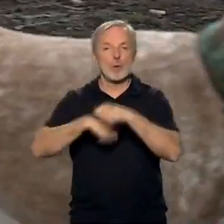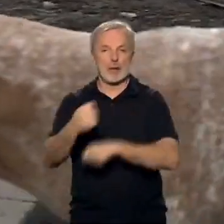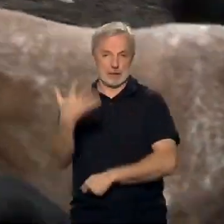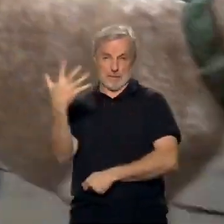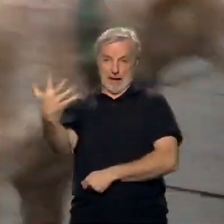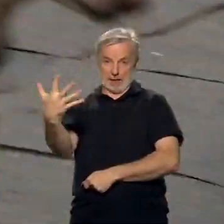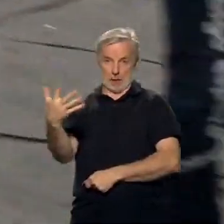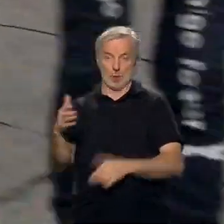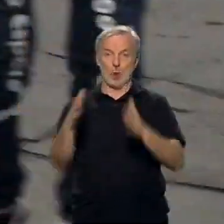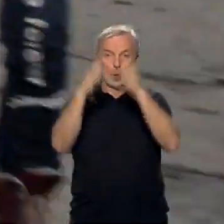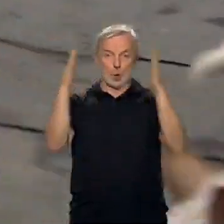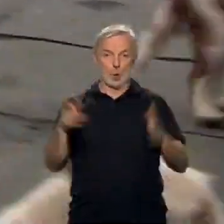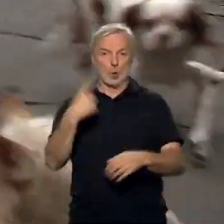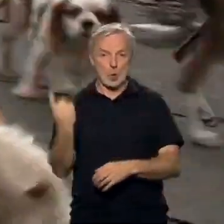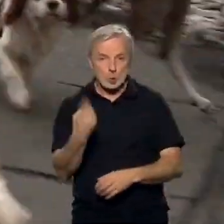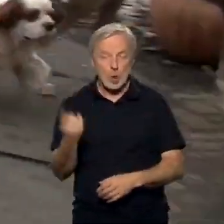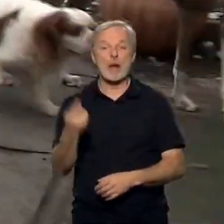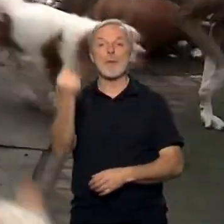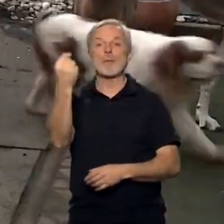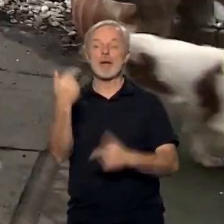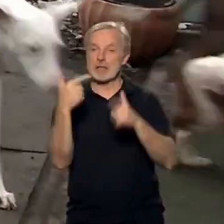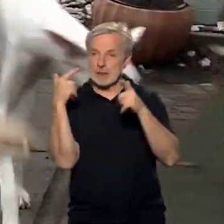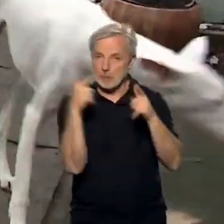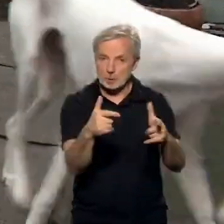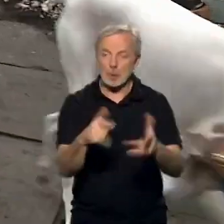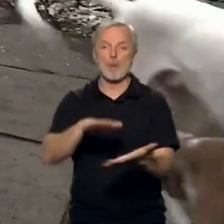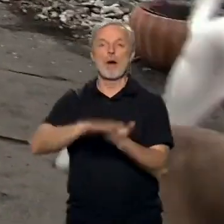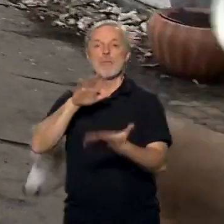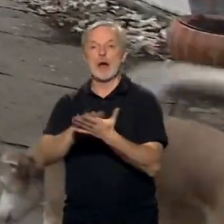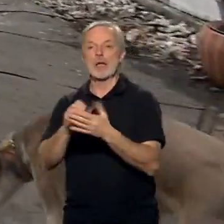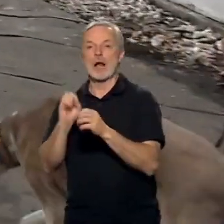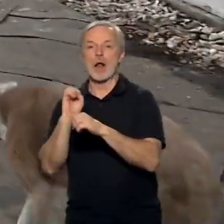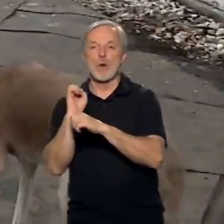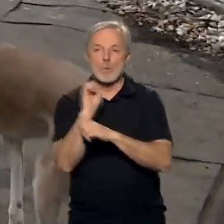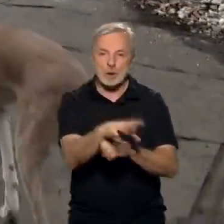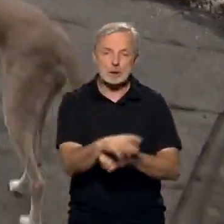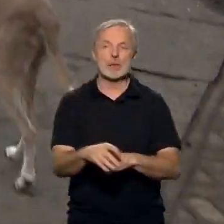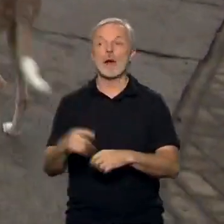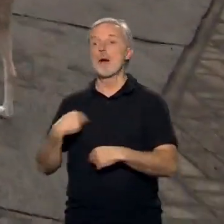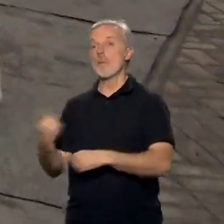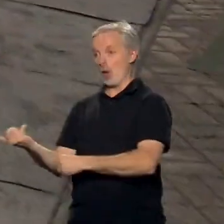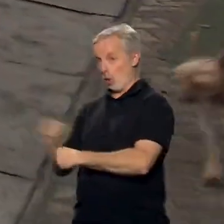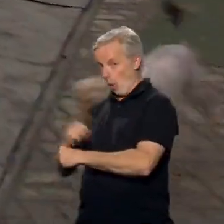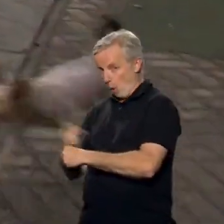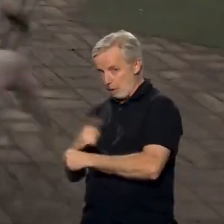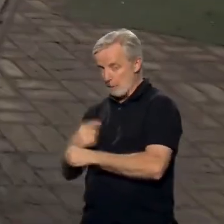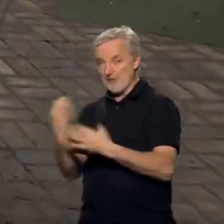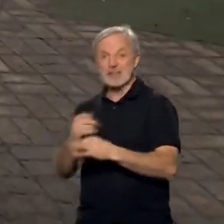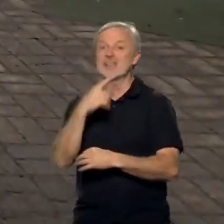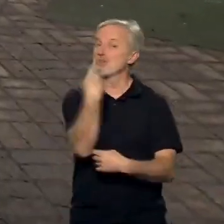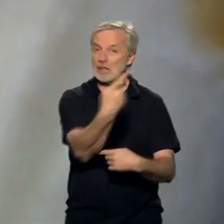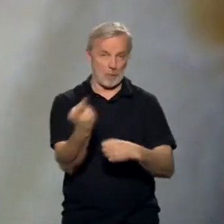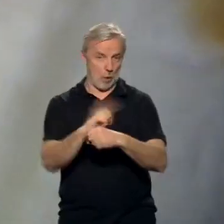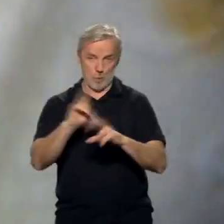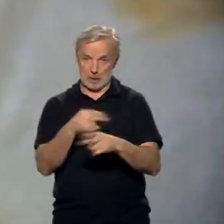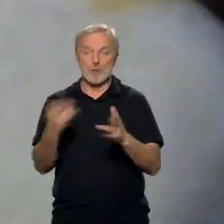útulky, který podporujeme finančně, materiálně a hlavně kupujeme jim věci, které oni sami si nemůžou pořídit. Třeba